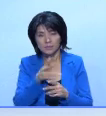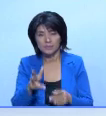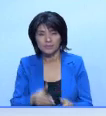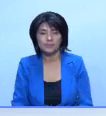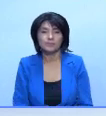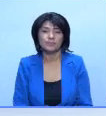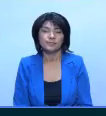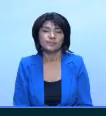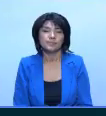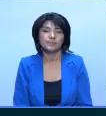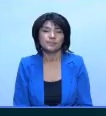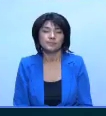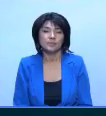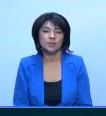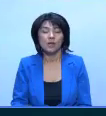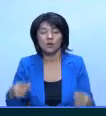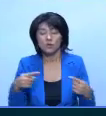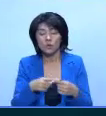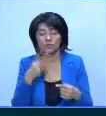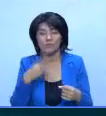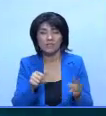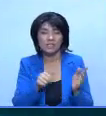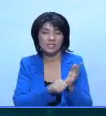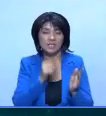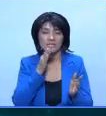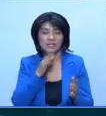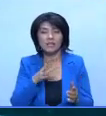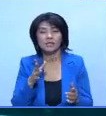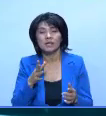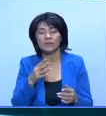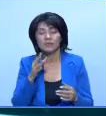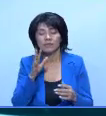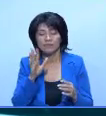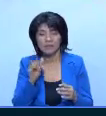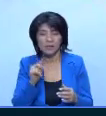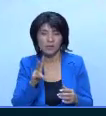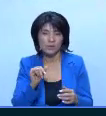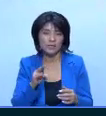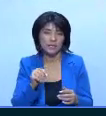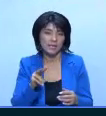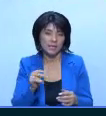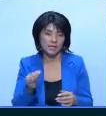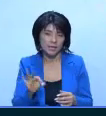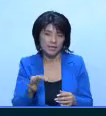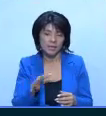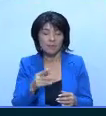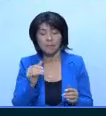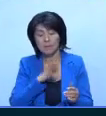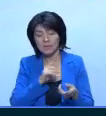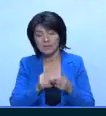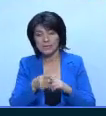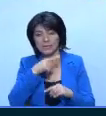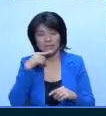остапчук ровно двадцать шесть лет назад появилась валюта республики казахстан тенге он заменил советский рубль было